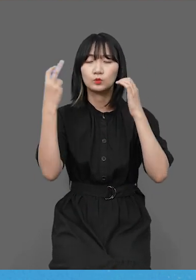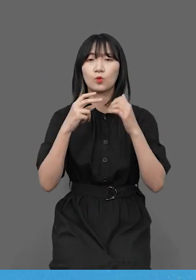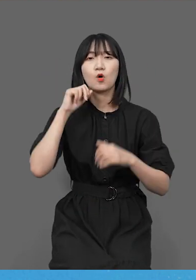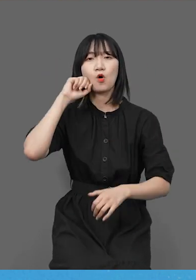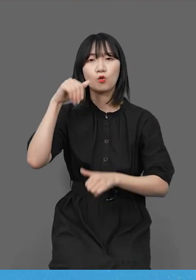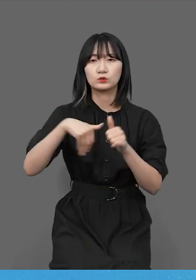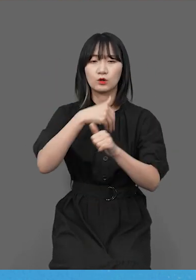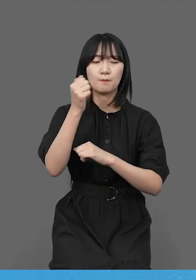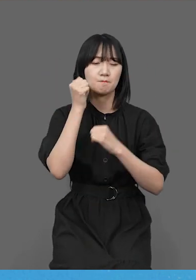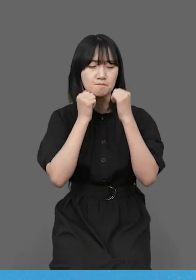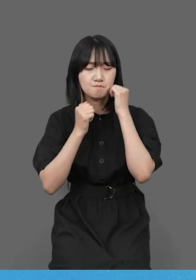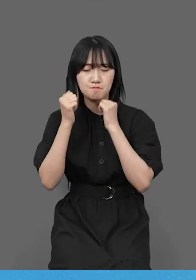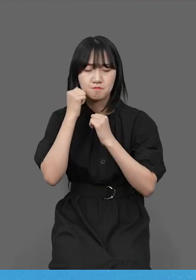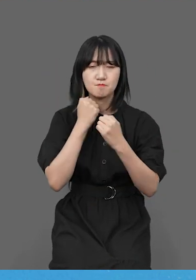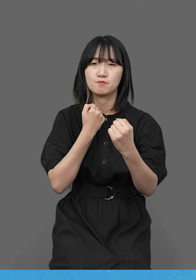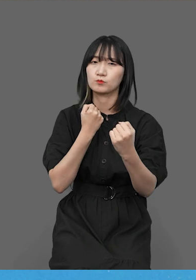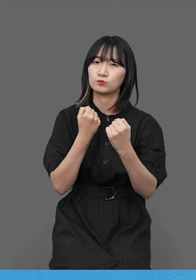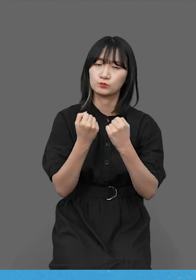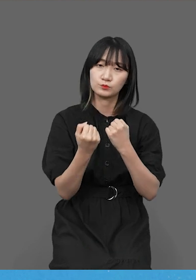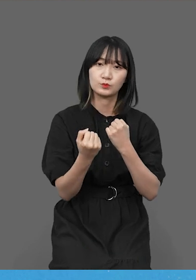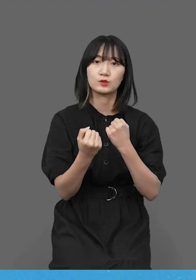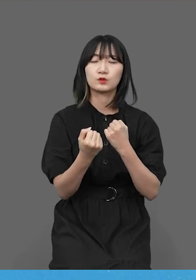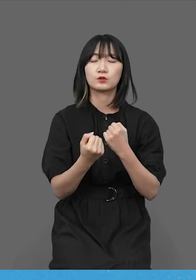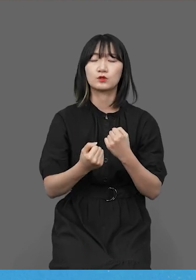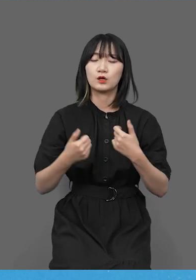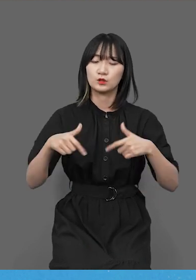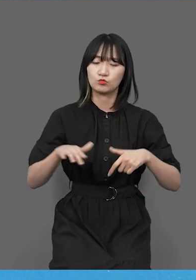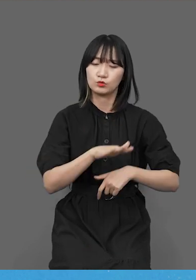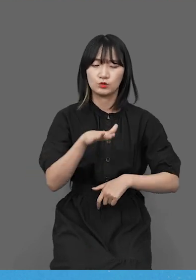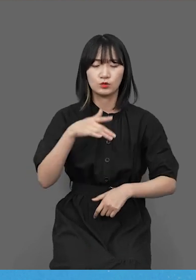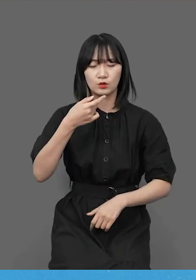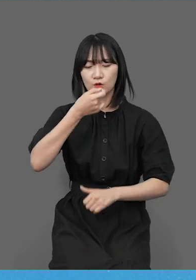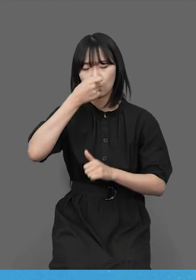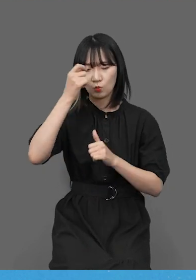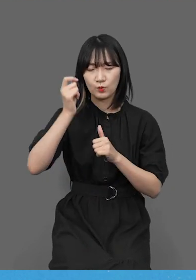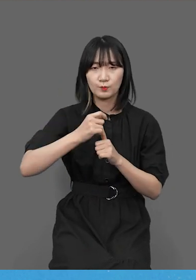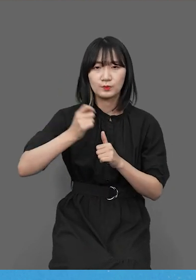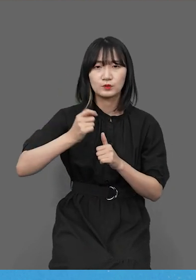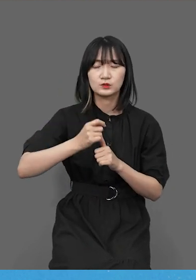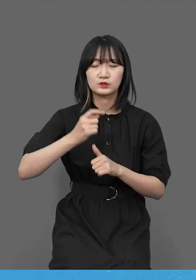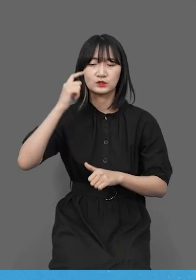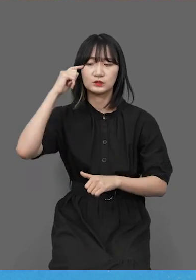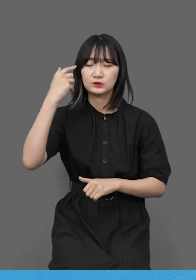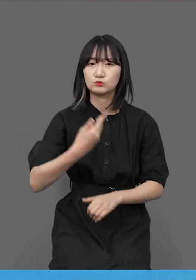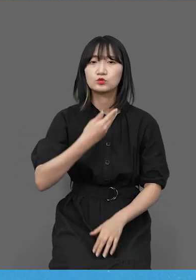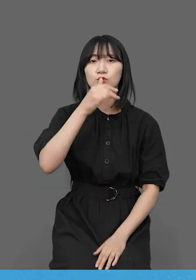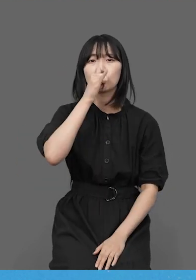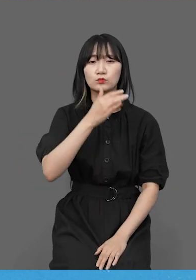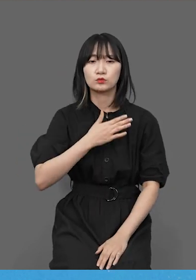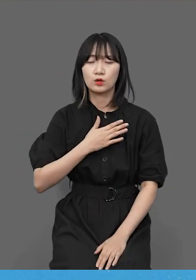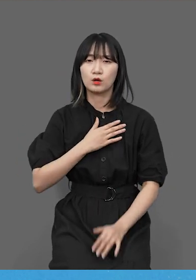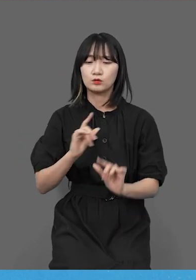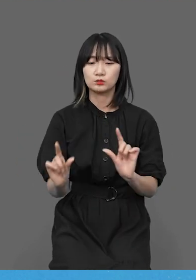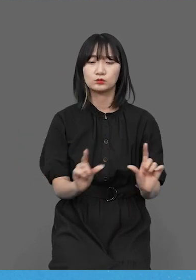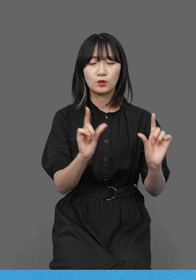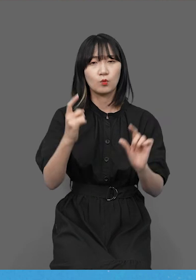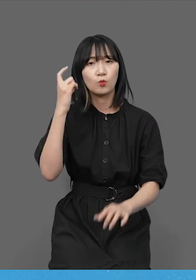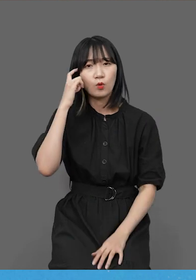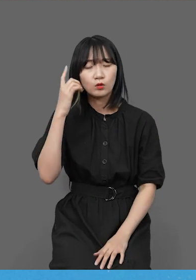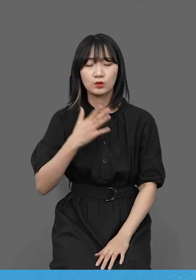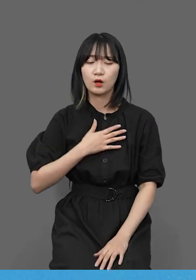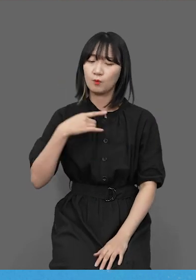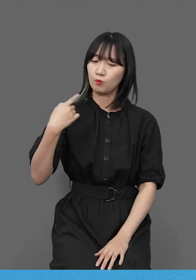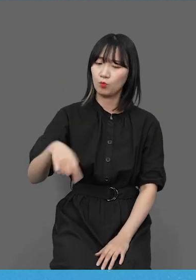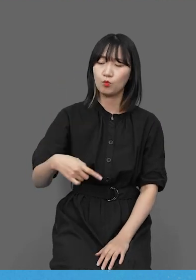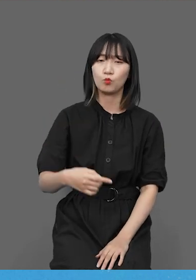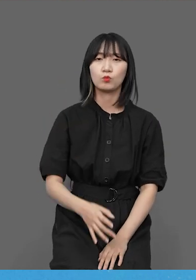어려움 속에서도 참 늘 우리를 괴롭히는 그런 질문들이 있잖아요. 내가 왜 이렇게 살아야 되나? 내가 지금 뭐